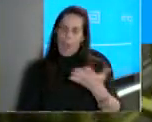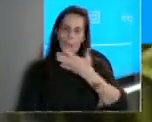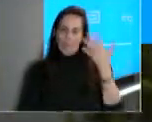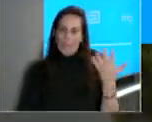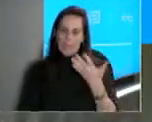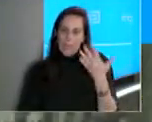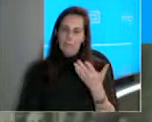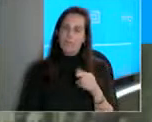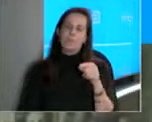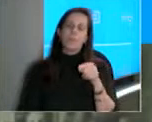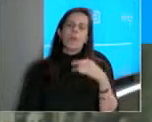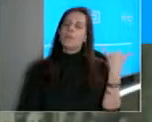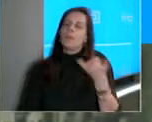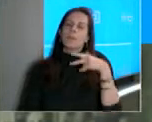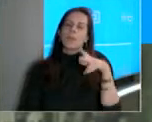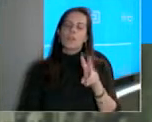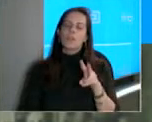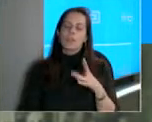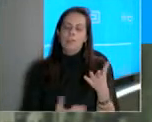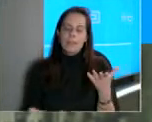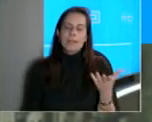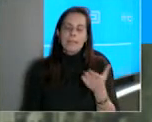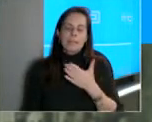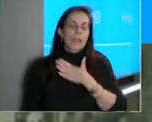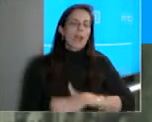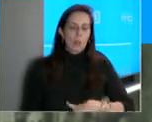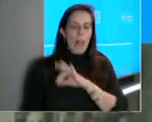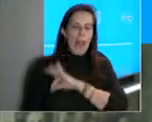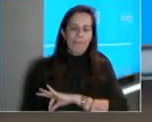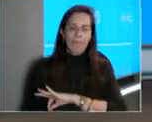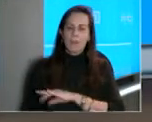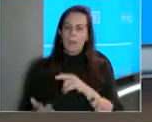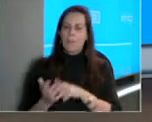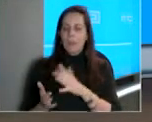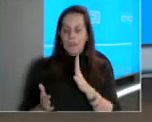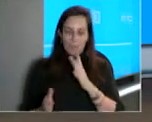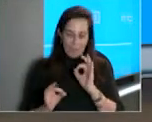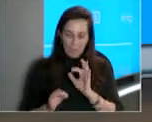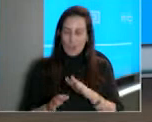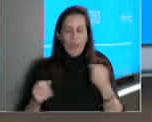כסף. ומכאן שתמיד יש את המתח הזה בכל ארגון תקשורת בין הצד העיתונאי,